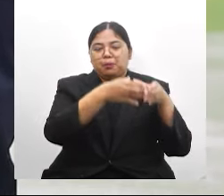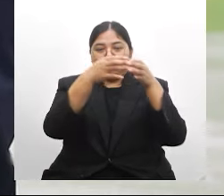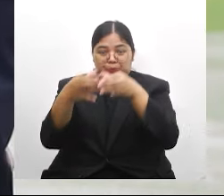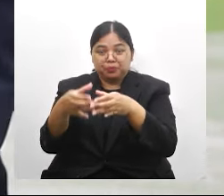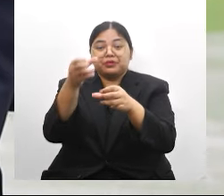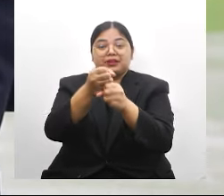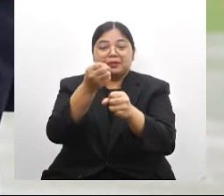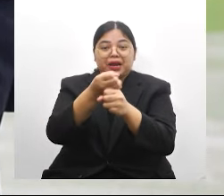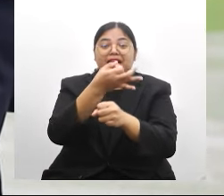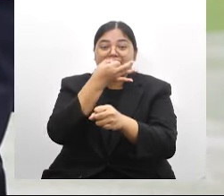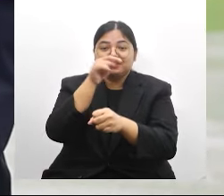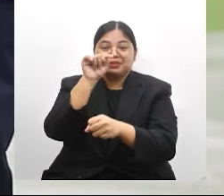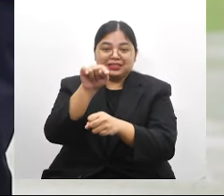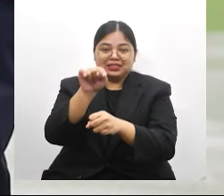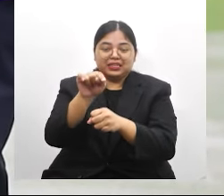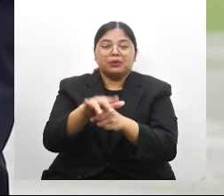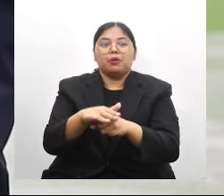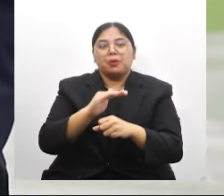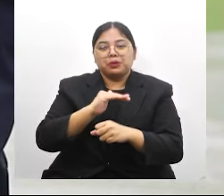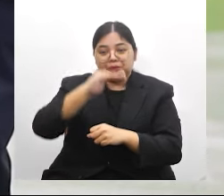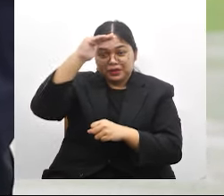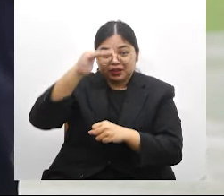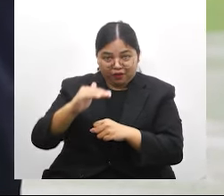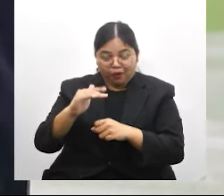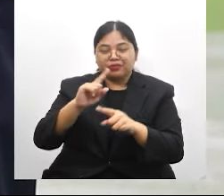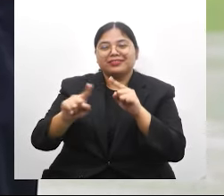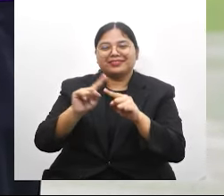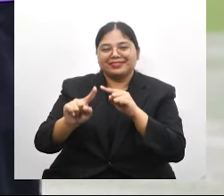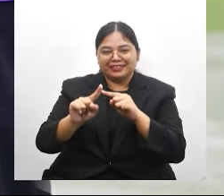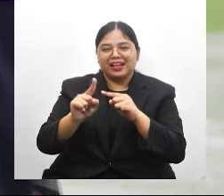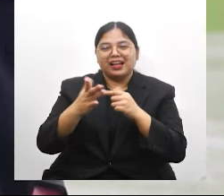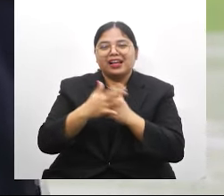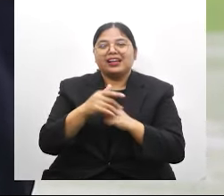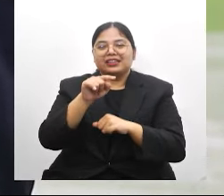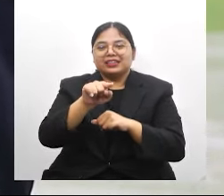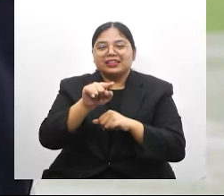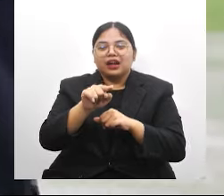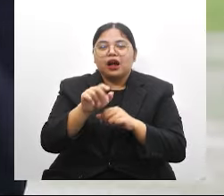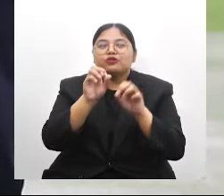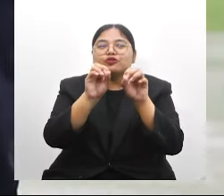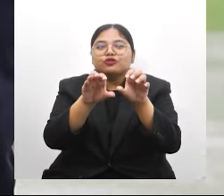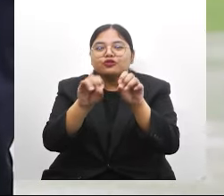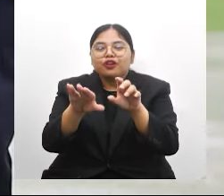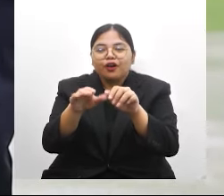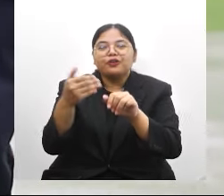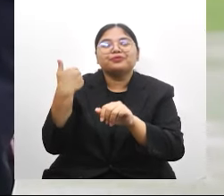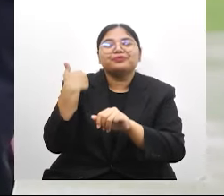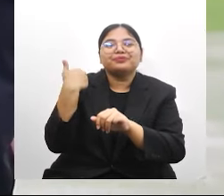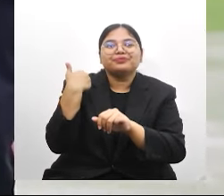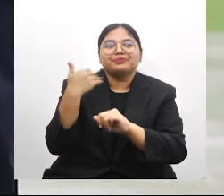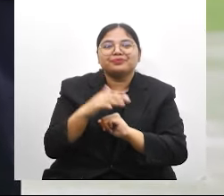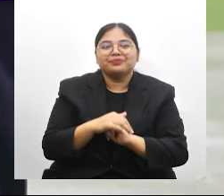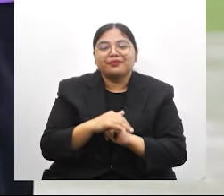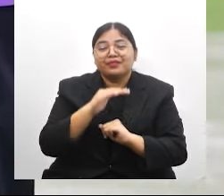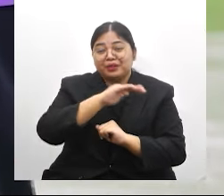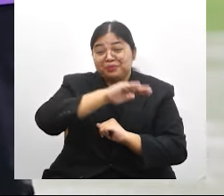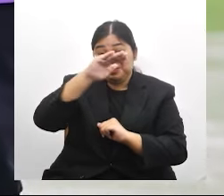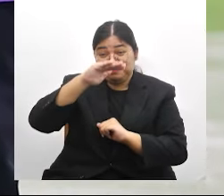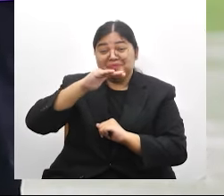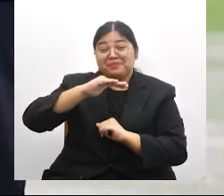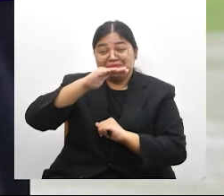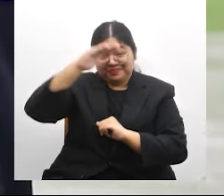ครับมีเพื่อนๆพี่น้องเพดี้สนุกสนานพูดคุยกันครับเวลาว่างพี่ๆแนะนำกันเยอะเลยใช่